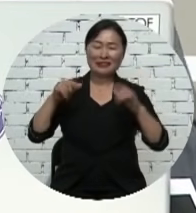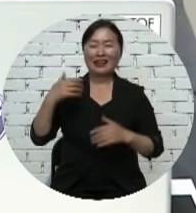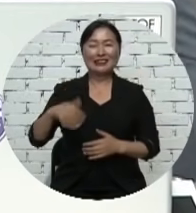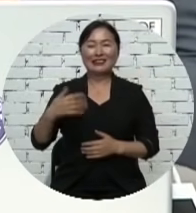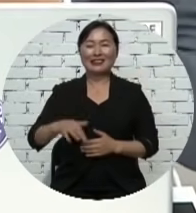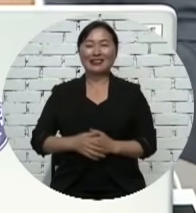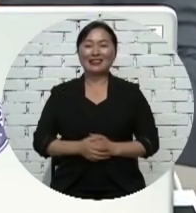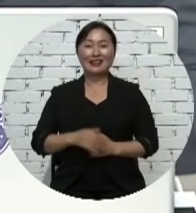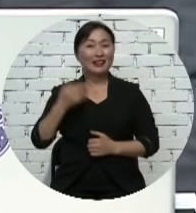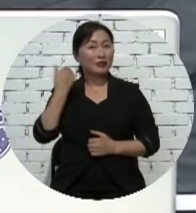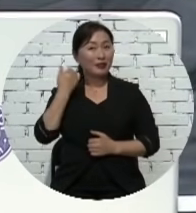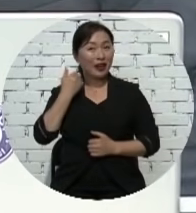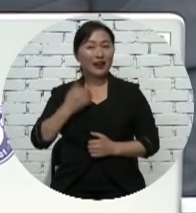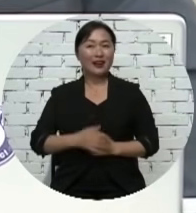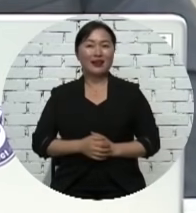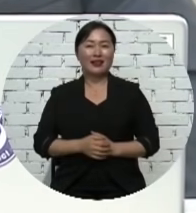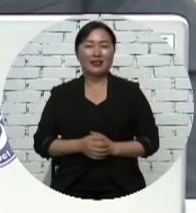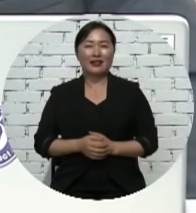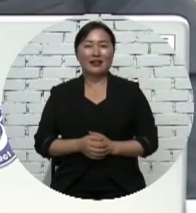그런데 누가